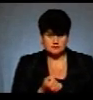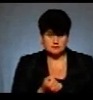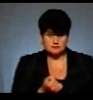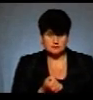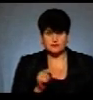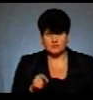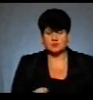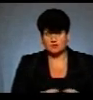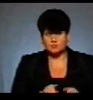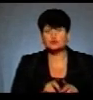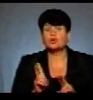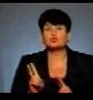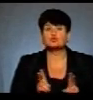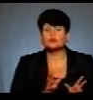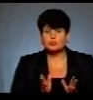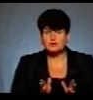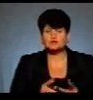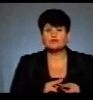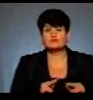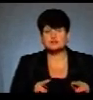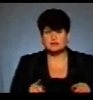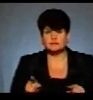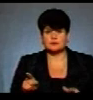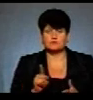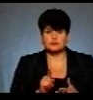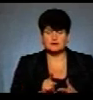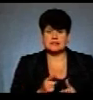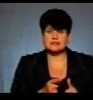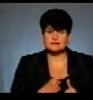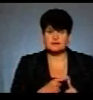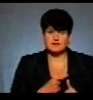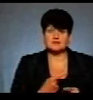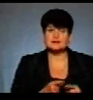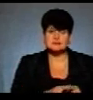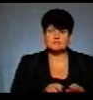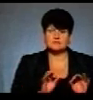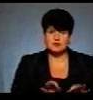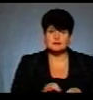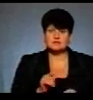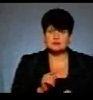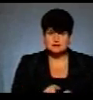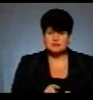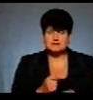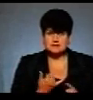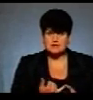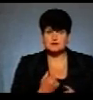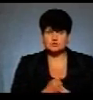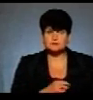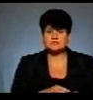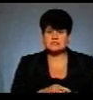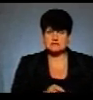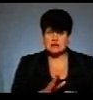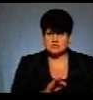ну, теж залежить, хто і як. Якщо це вчитель, він, по-перше, називає це явище, так, ти зараз ну, здійснюєш там